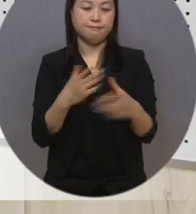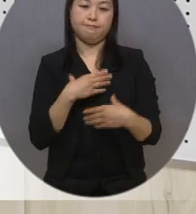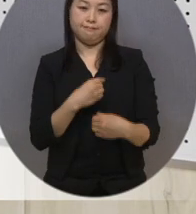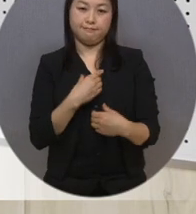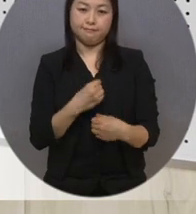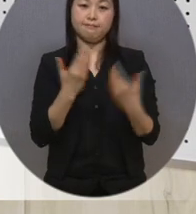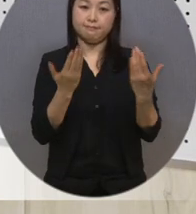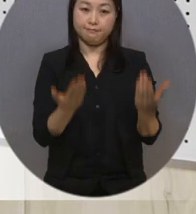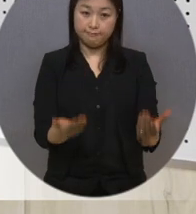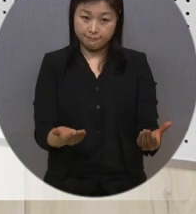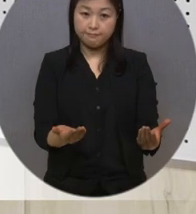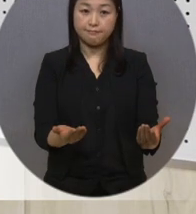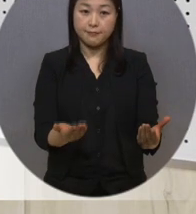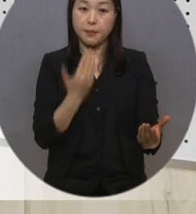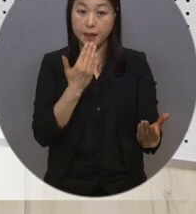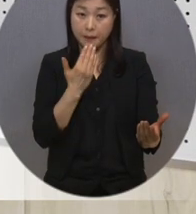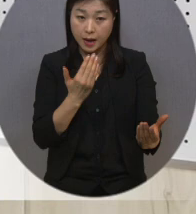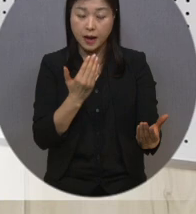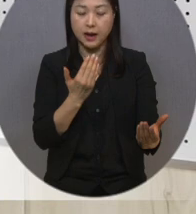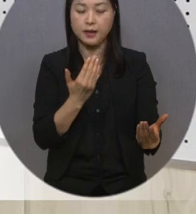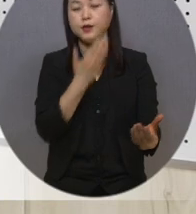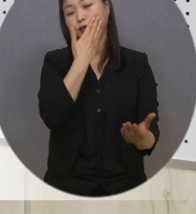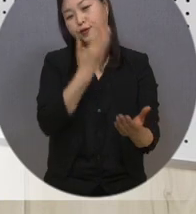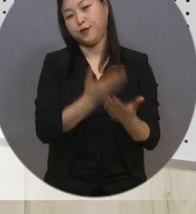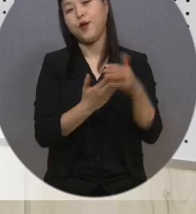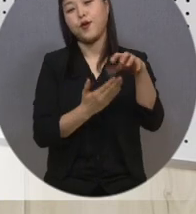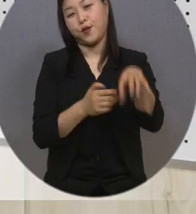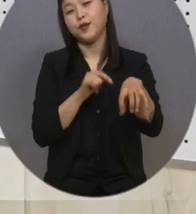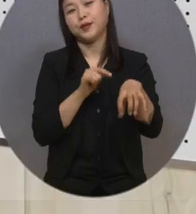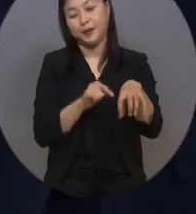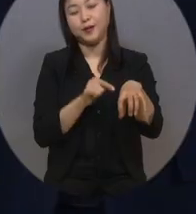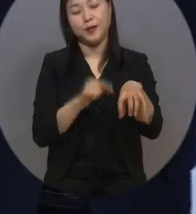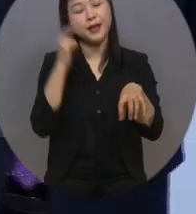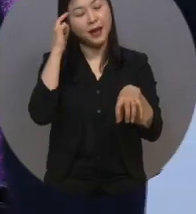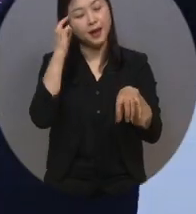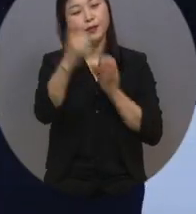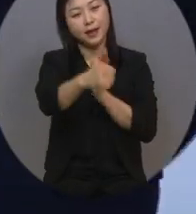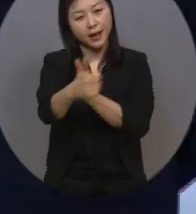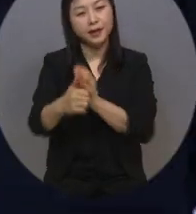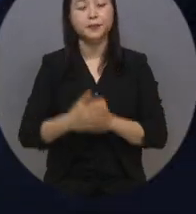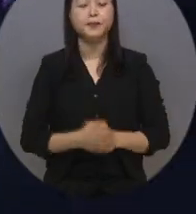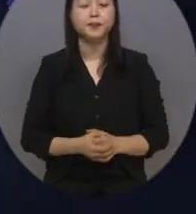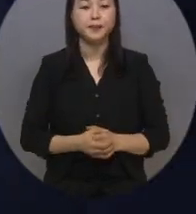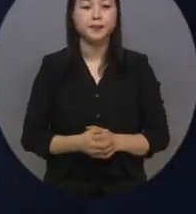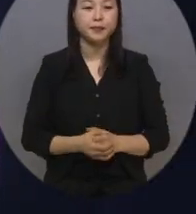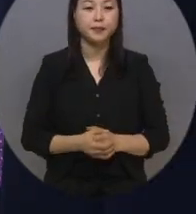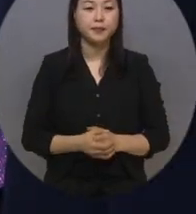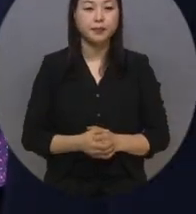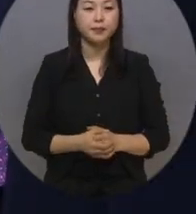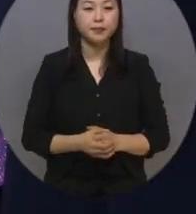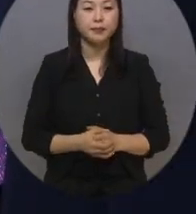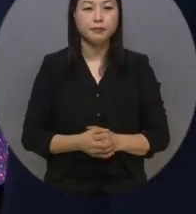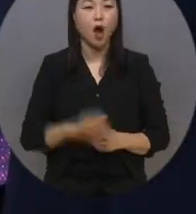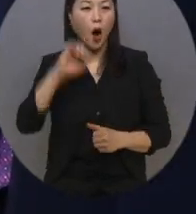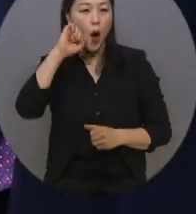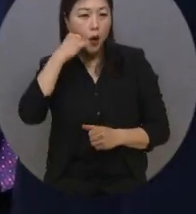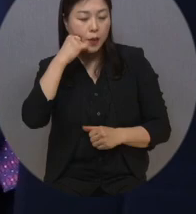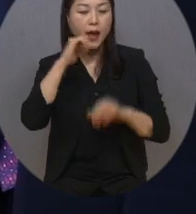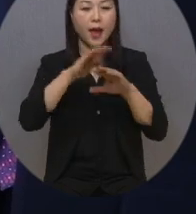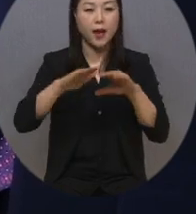편히 또 쉬실 수 있는 그런 소중한 공간이 되셨으면 좋겠습니다. 이런 문제를 해결하기 위해